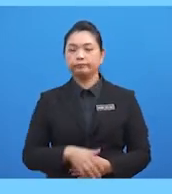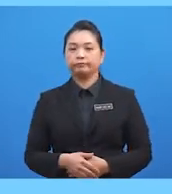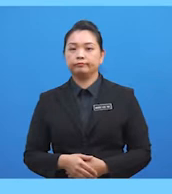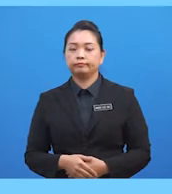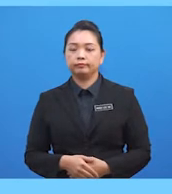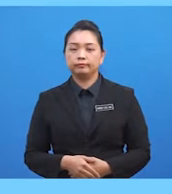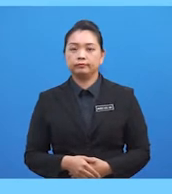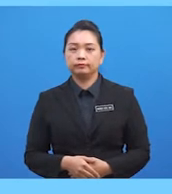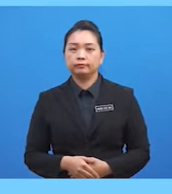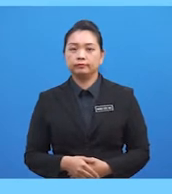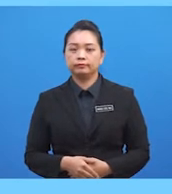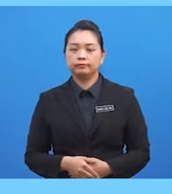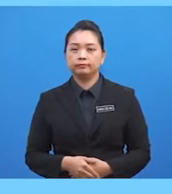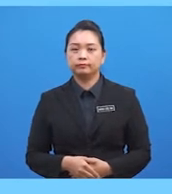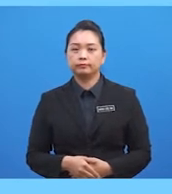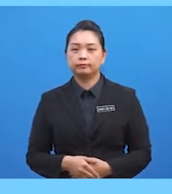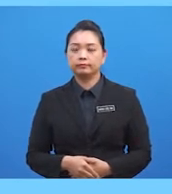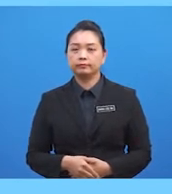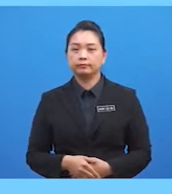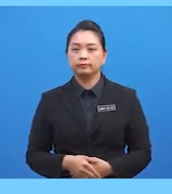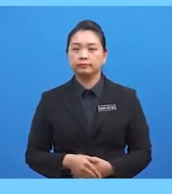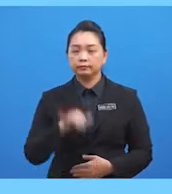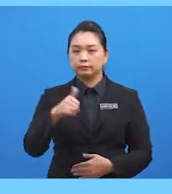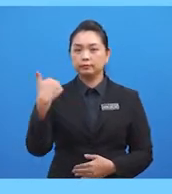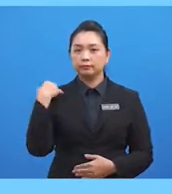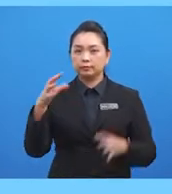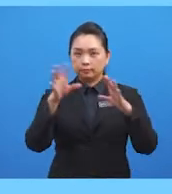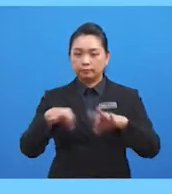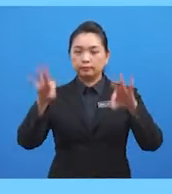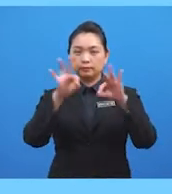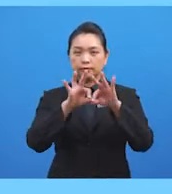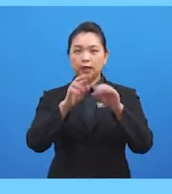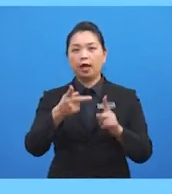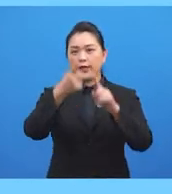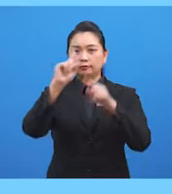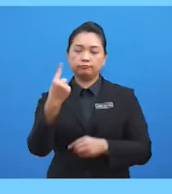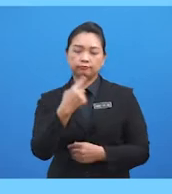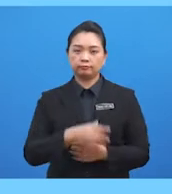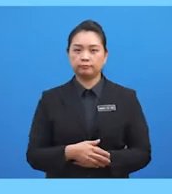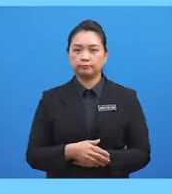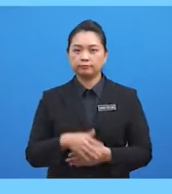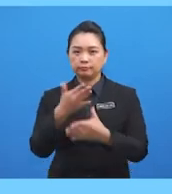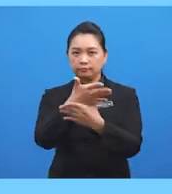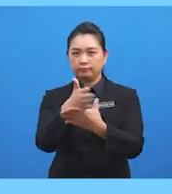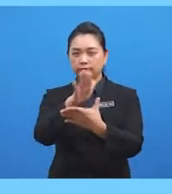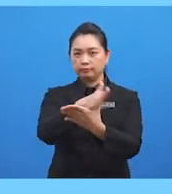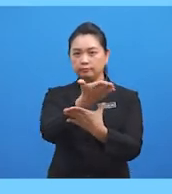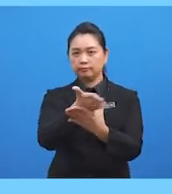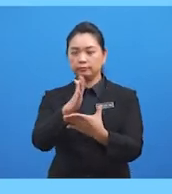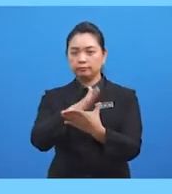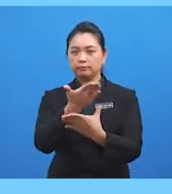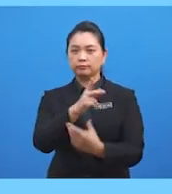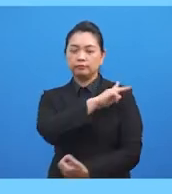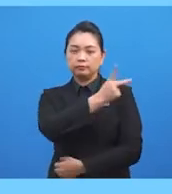menurut Yang di-Pertua Dewan Rakyat mempunyai kepentingan yang tertentu. Pembahagian kuasa perundangan negeri